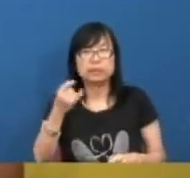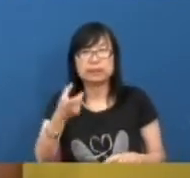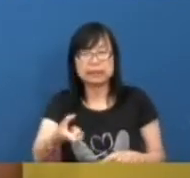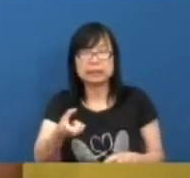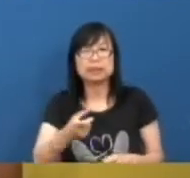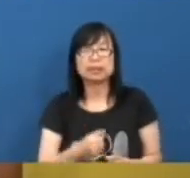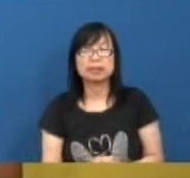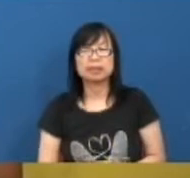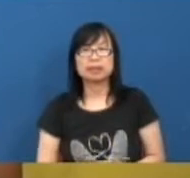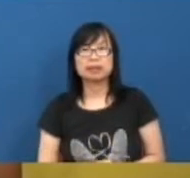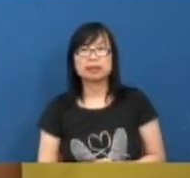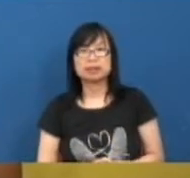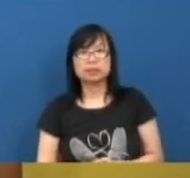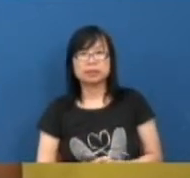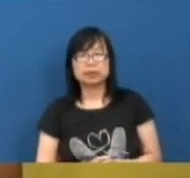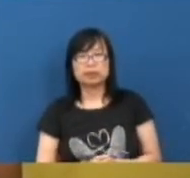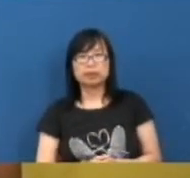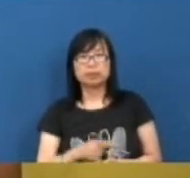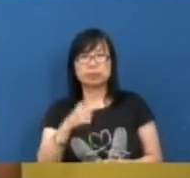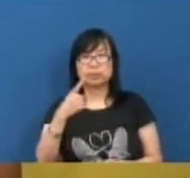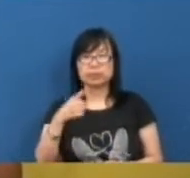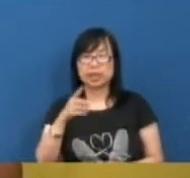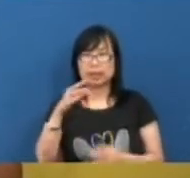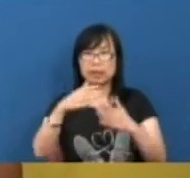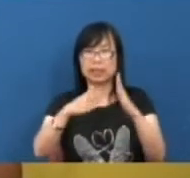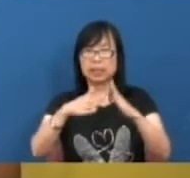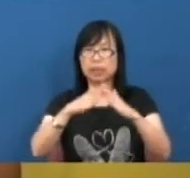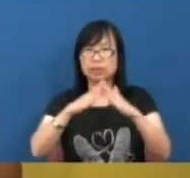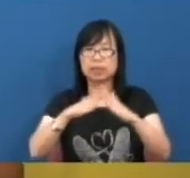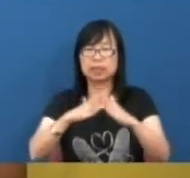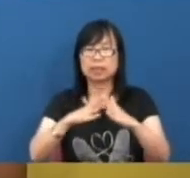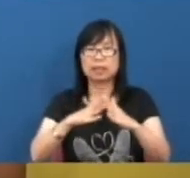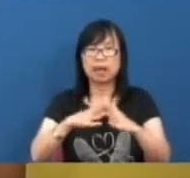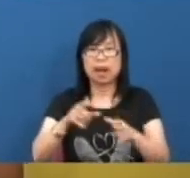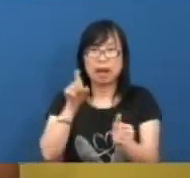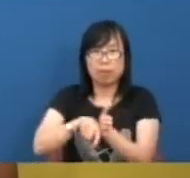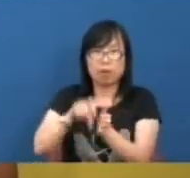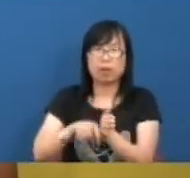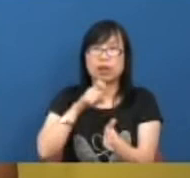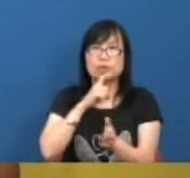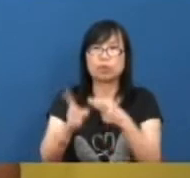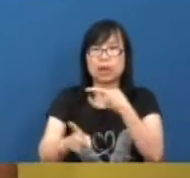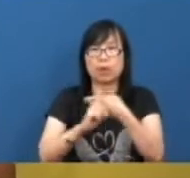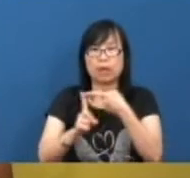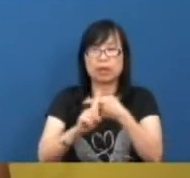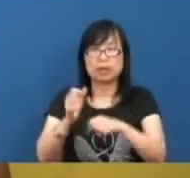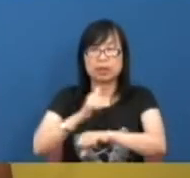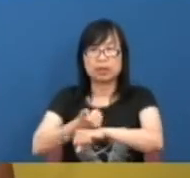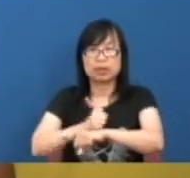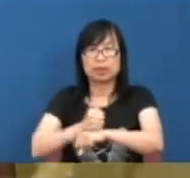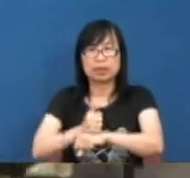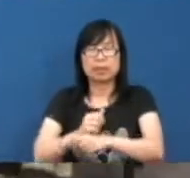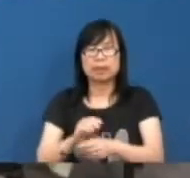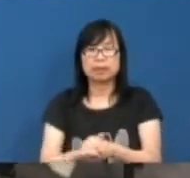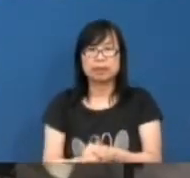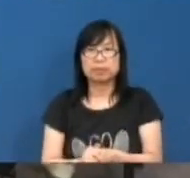資產充斥，而樓市搞不掂啦，銀行亦都有一個危機啦，咁佢就夾啲即係債仔